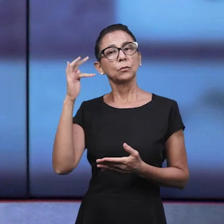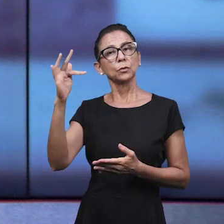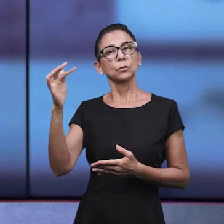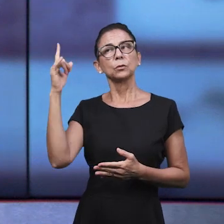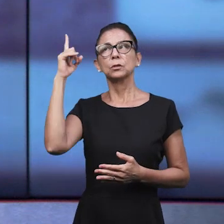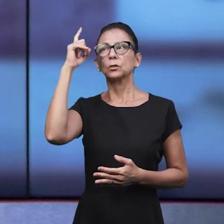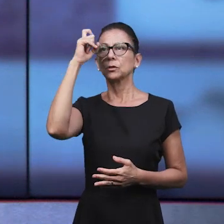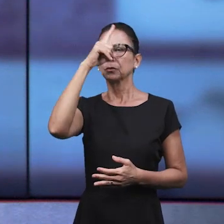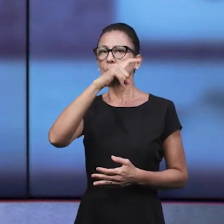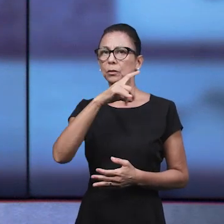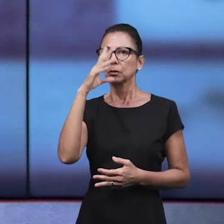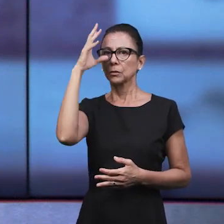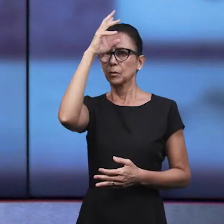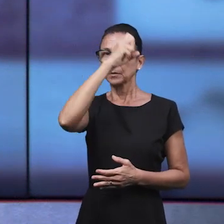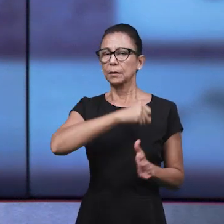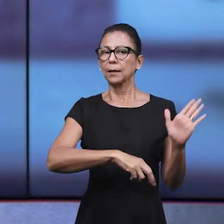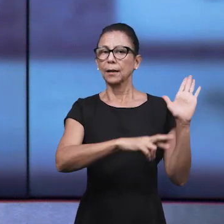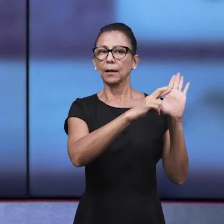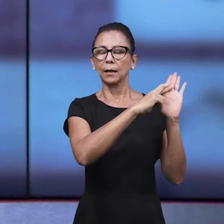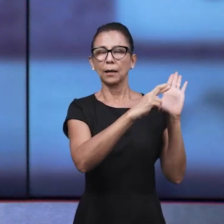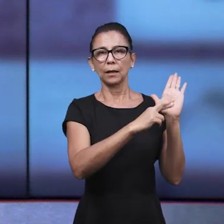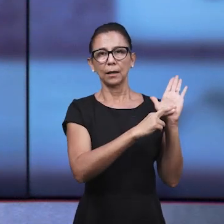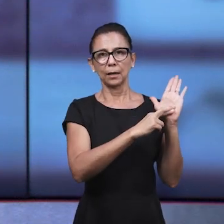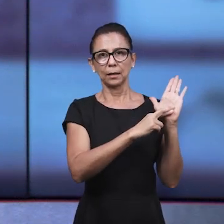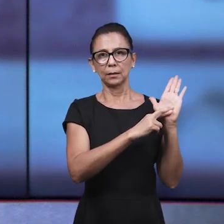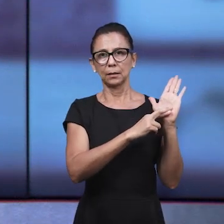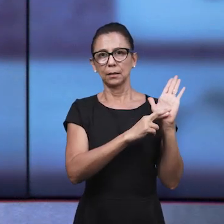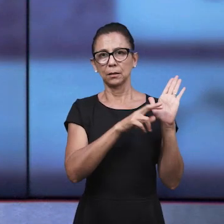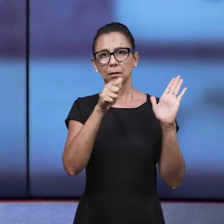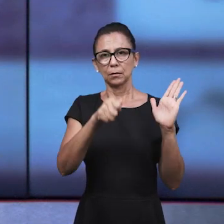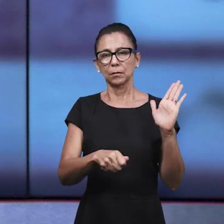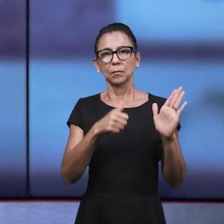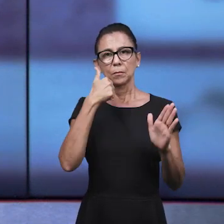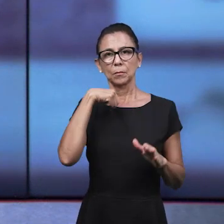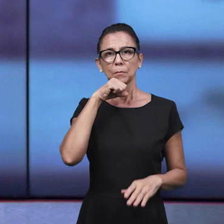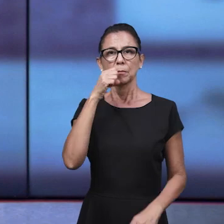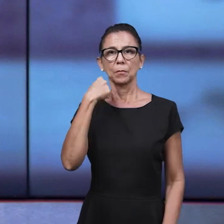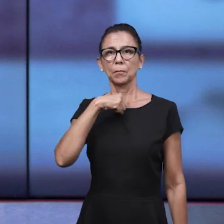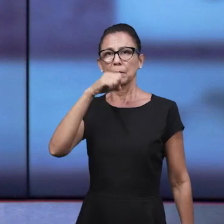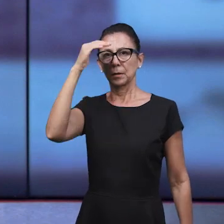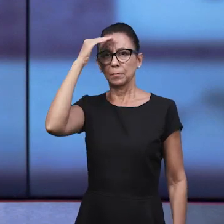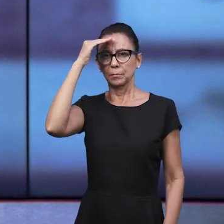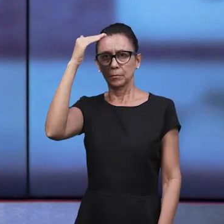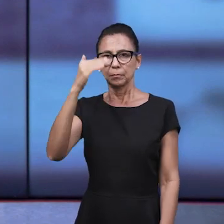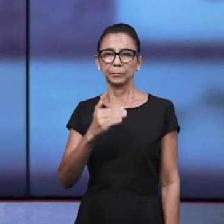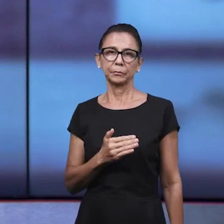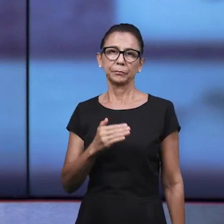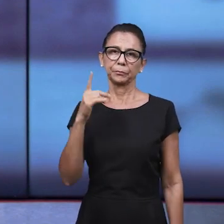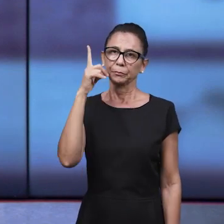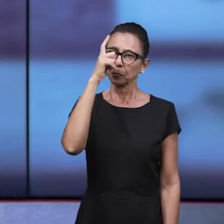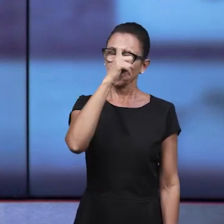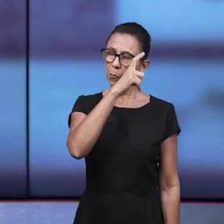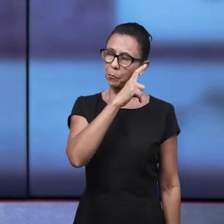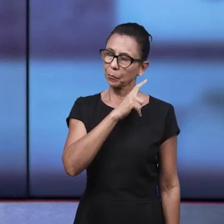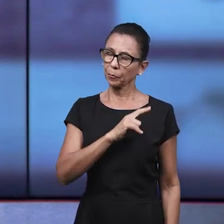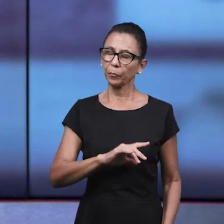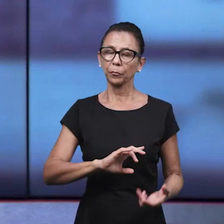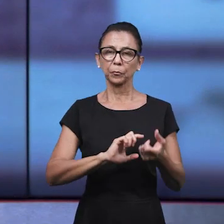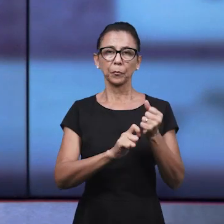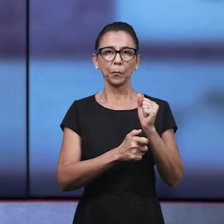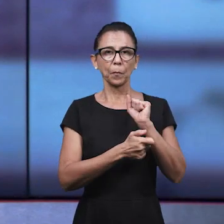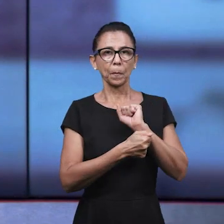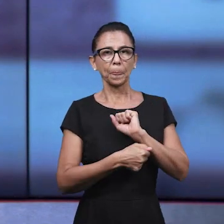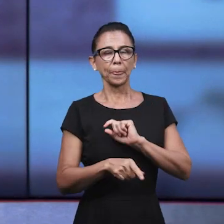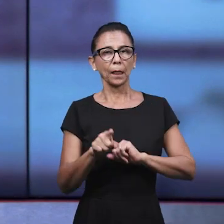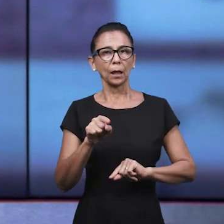une situation où l'enfant n'a pas de limites dans sa formation et a donc des difficultés pour vivre les règles et respecter l'autorité des parents? Un des